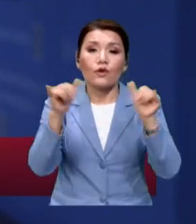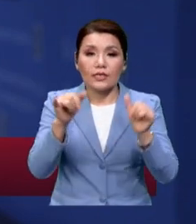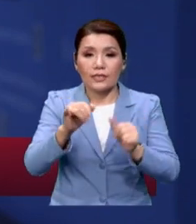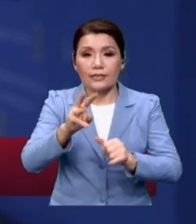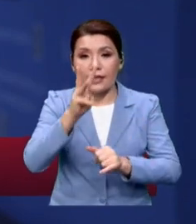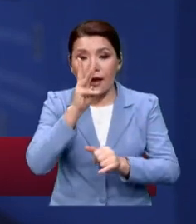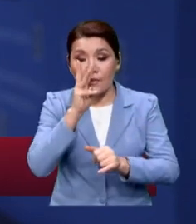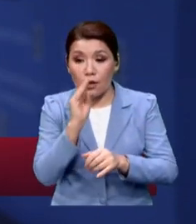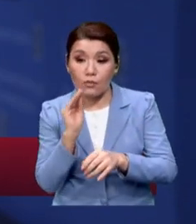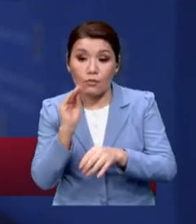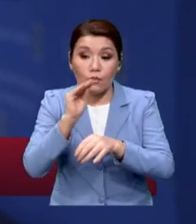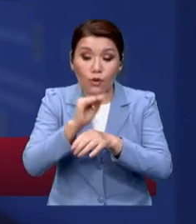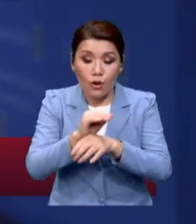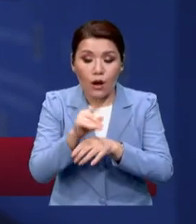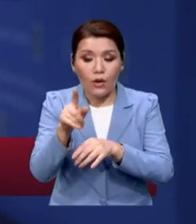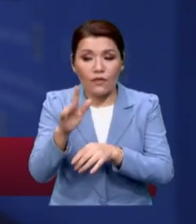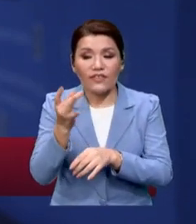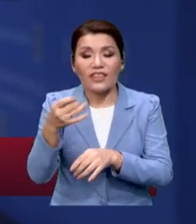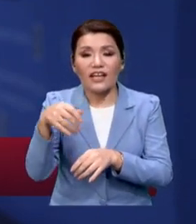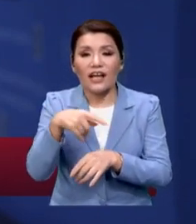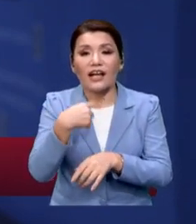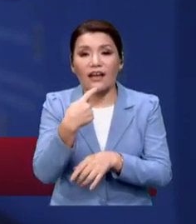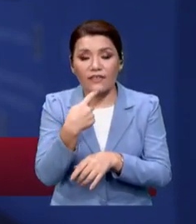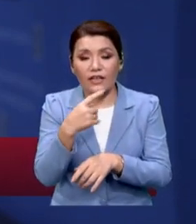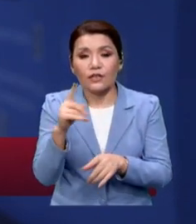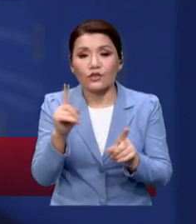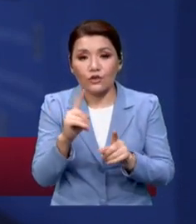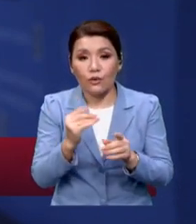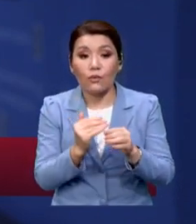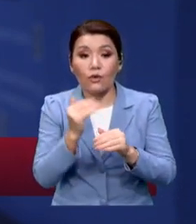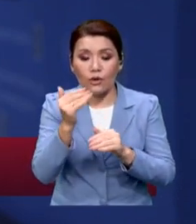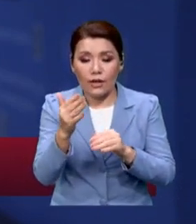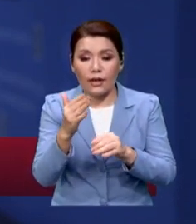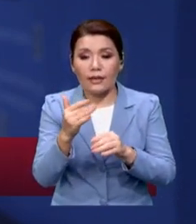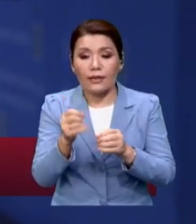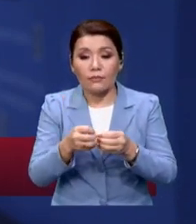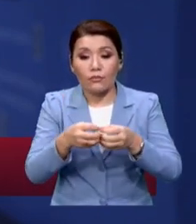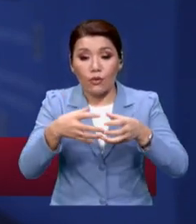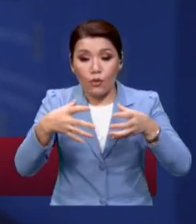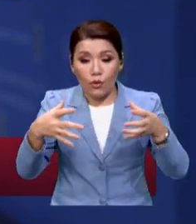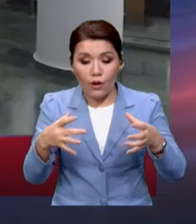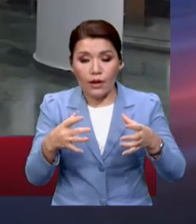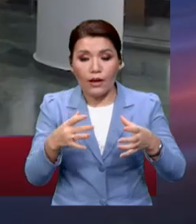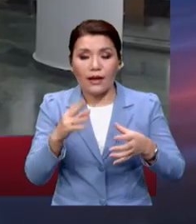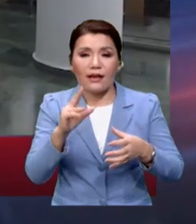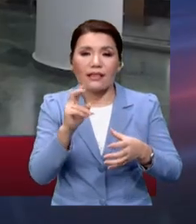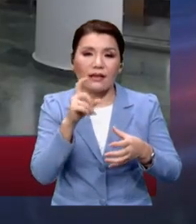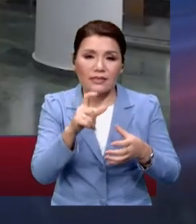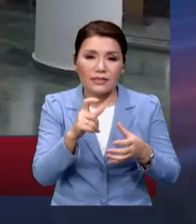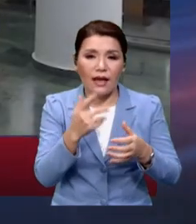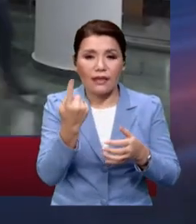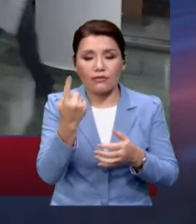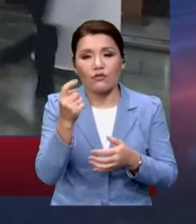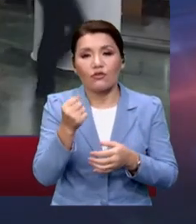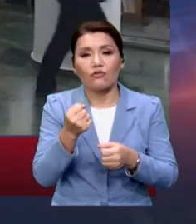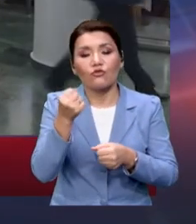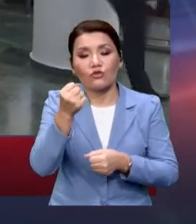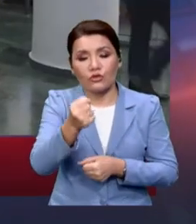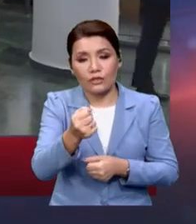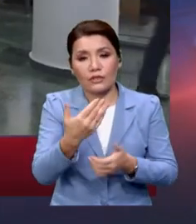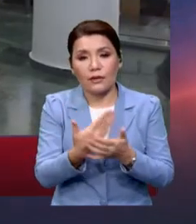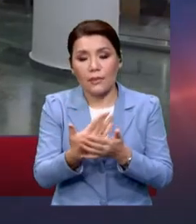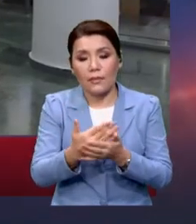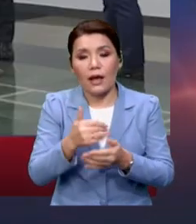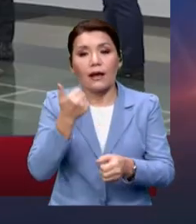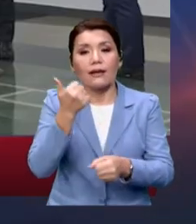заработных плат, то в АДГ заверили, что их повышать будут, увеличив количество подклассов одной должности. К примеру,